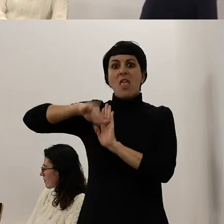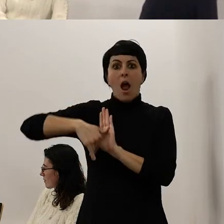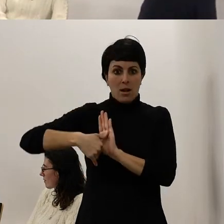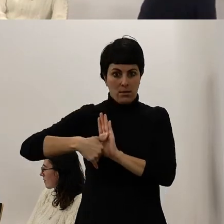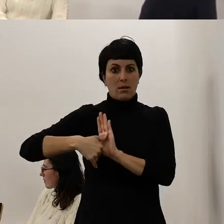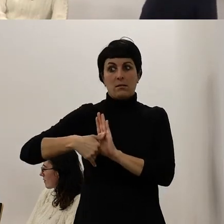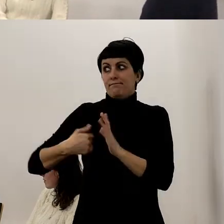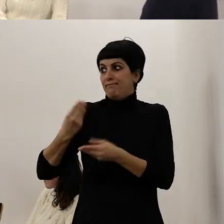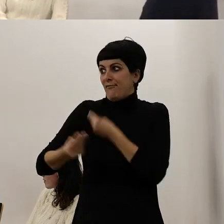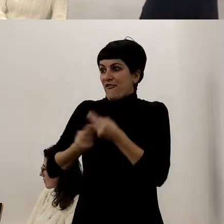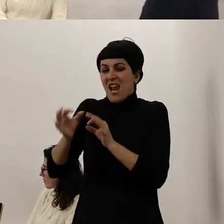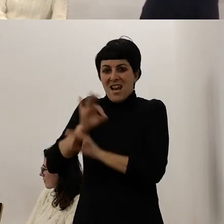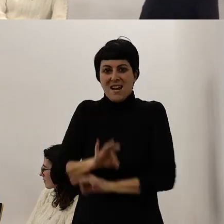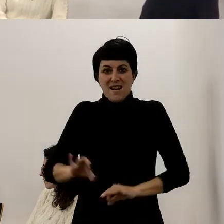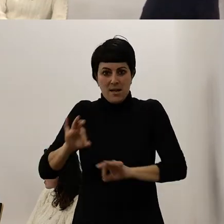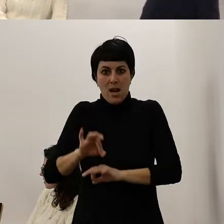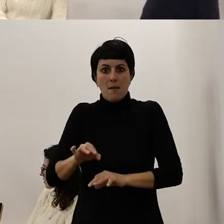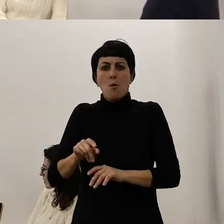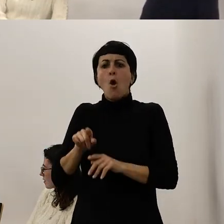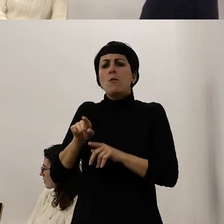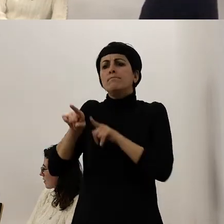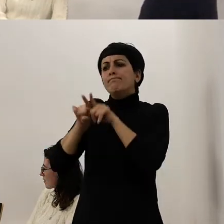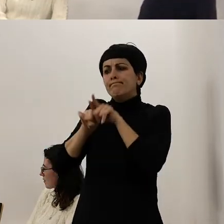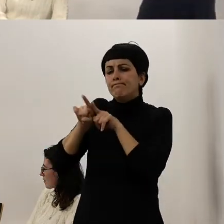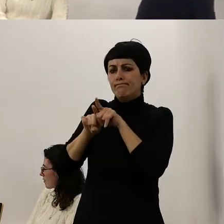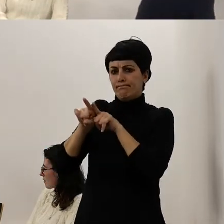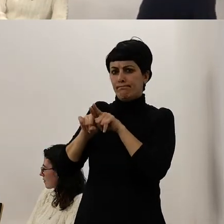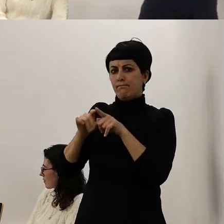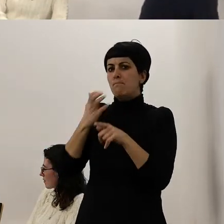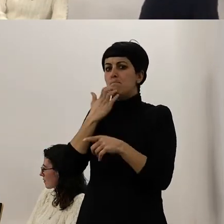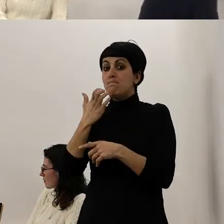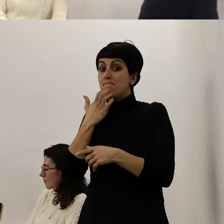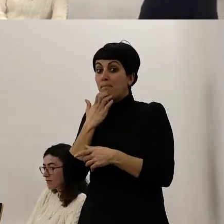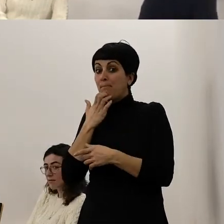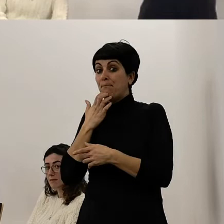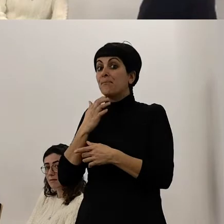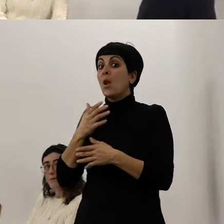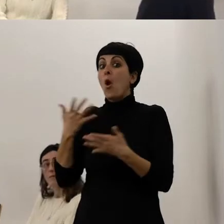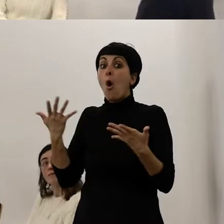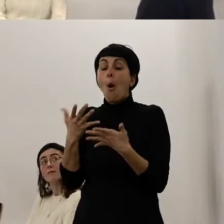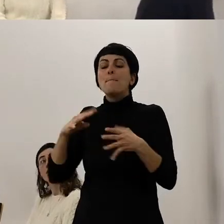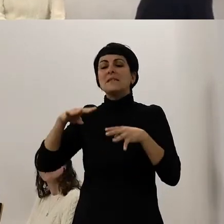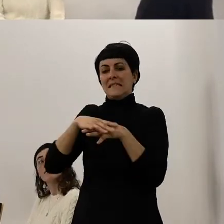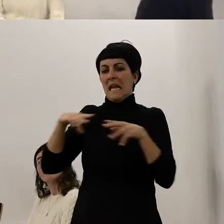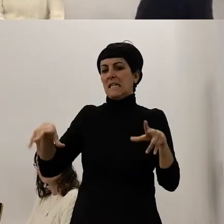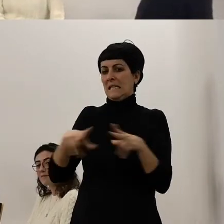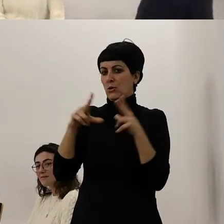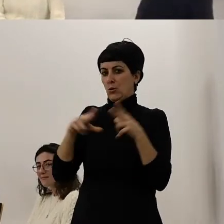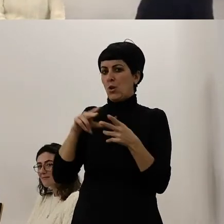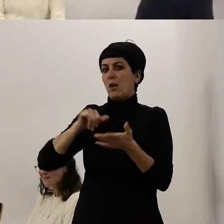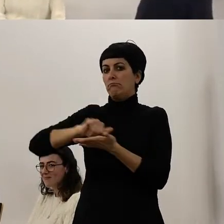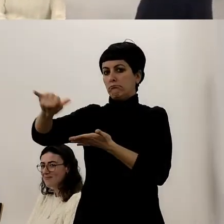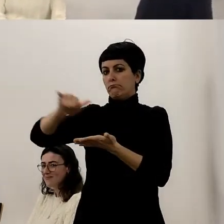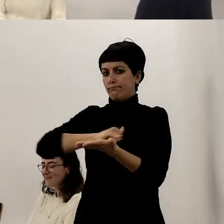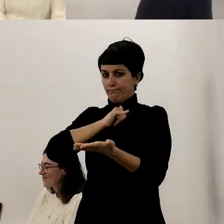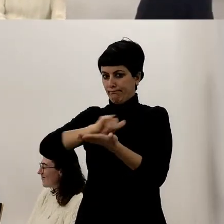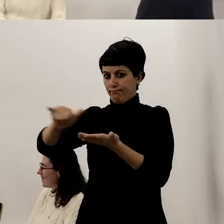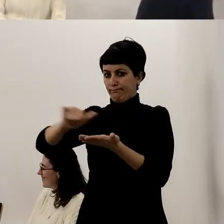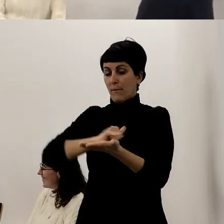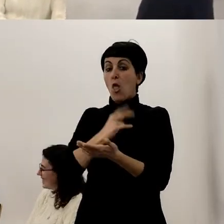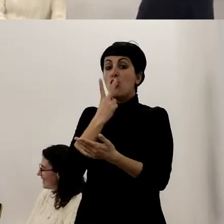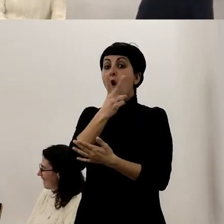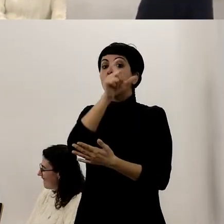res de comentaris que s'enviaven per les xarxes socials i per missatgeria instantània entre